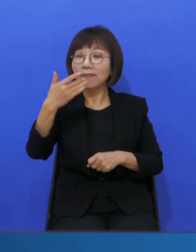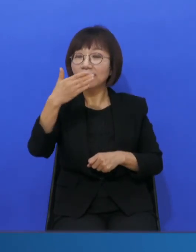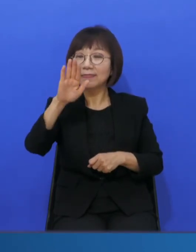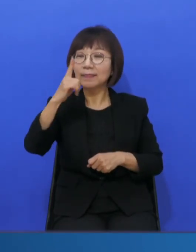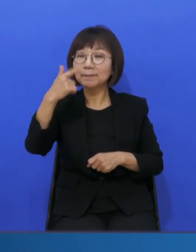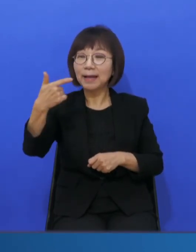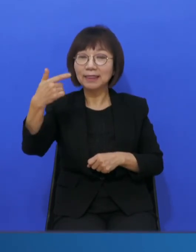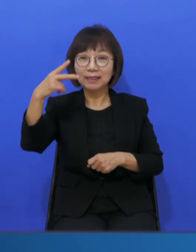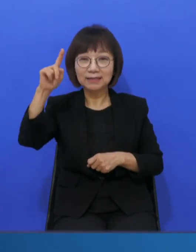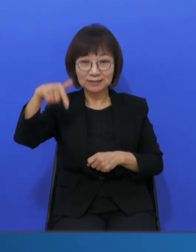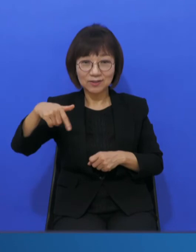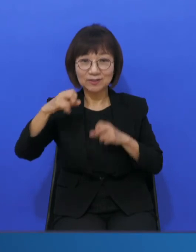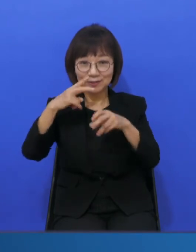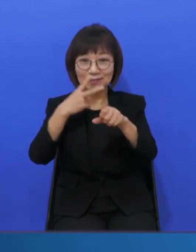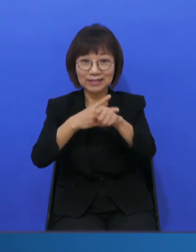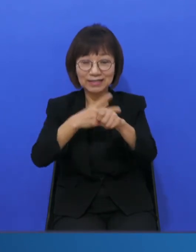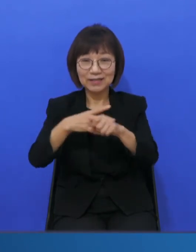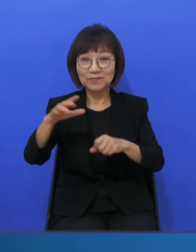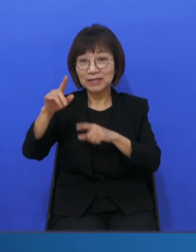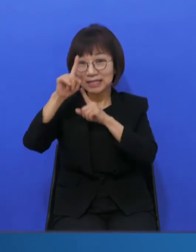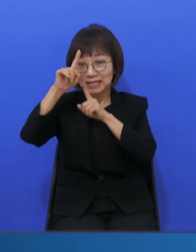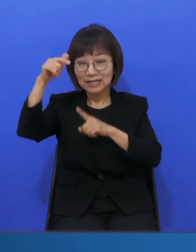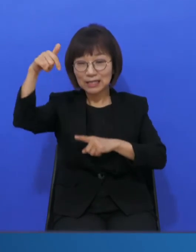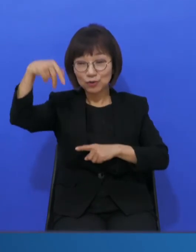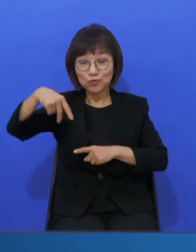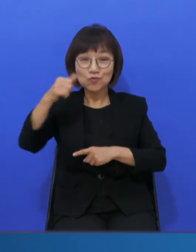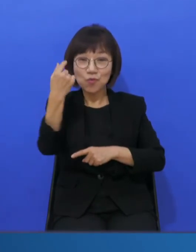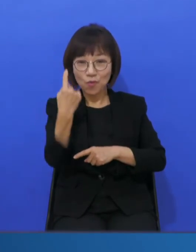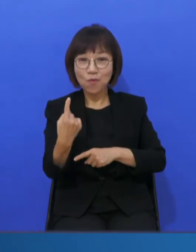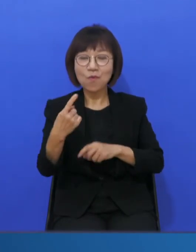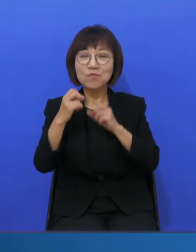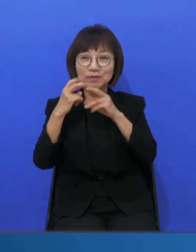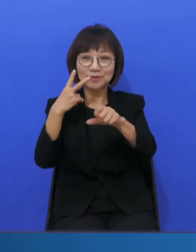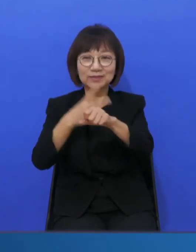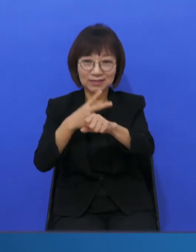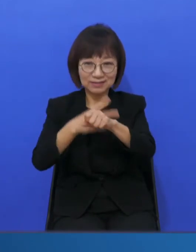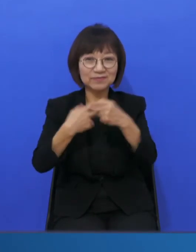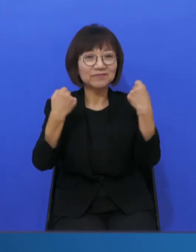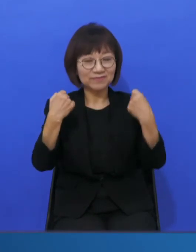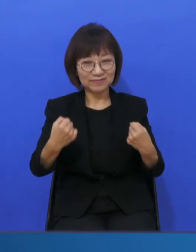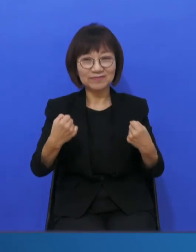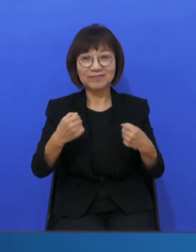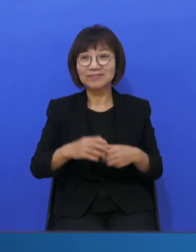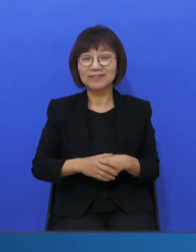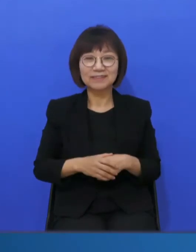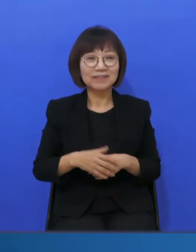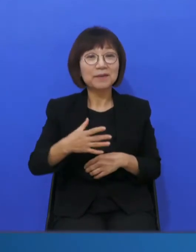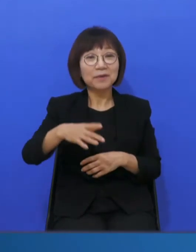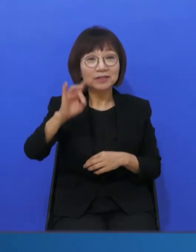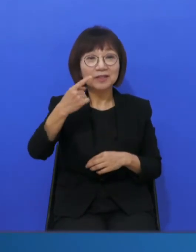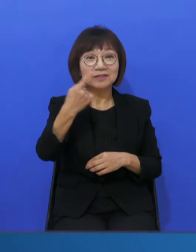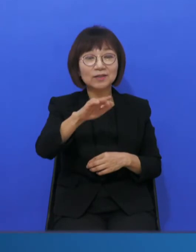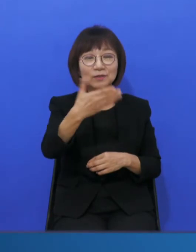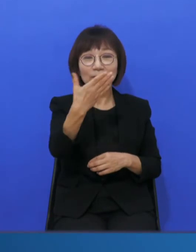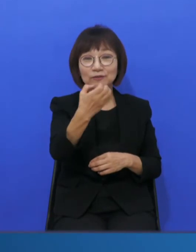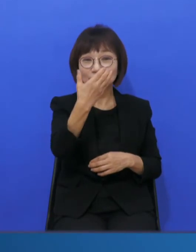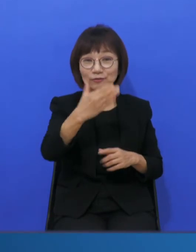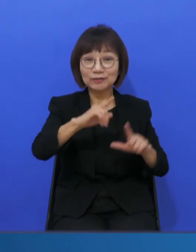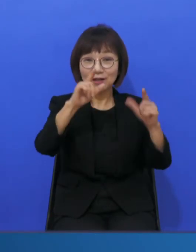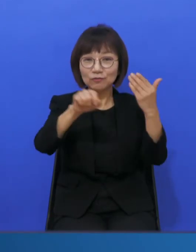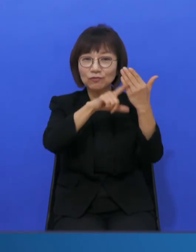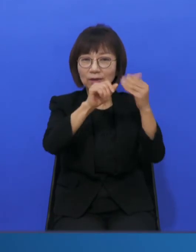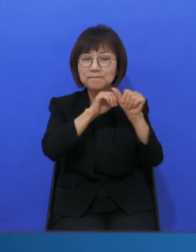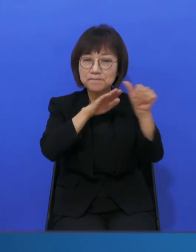원반석 선교사님, 상트페테르부르크 예원교회 이규호 선교사님이 계십니다. 먼저 1999년